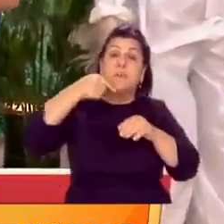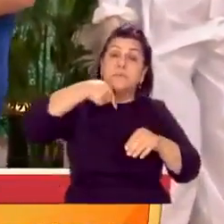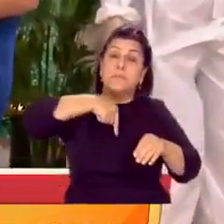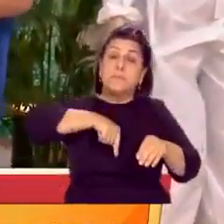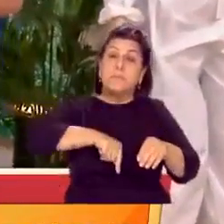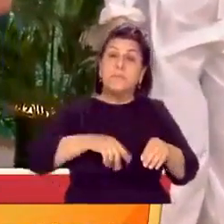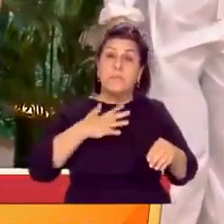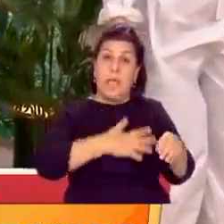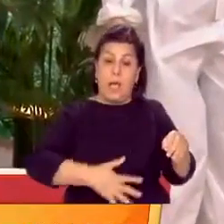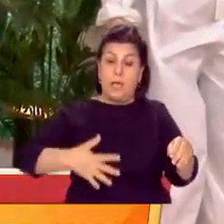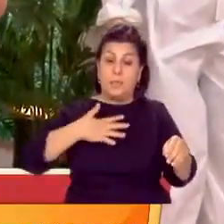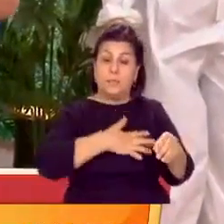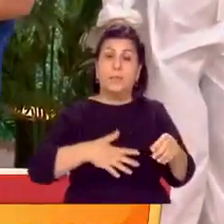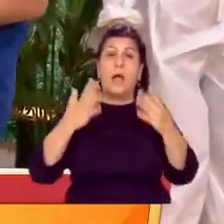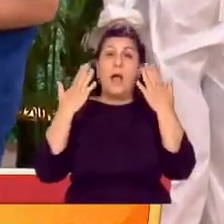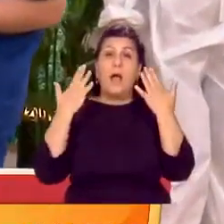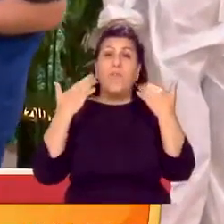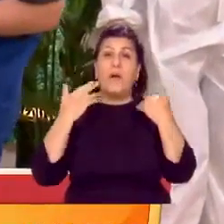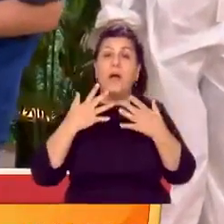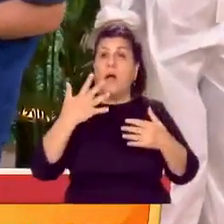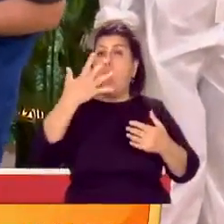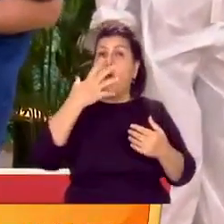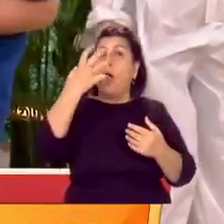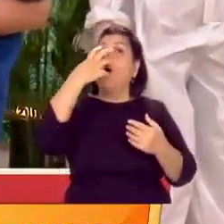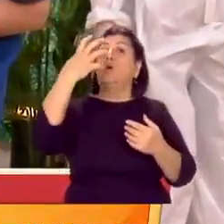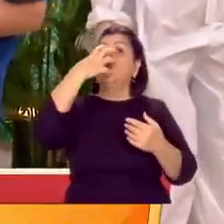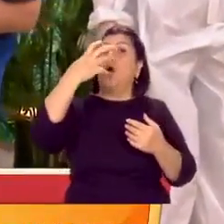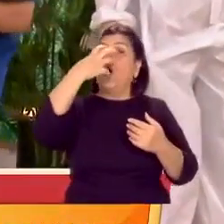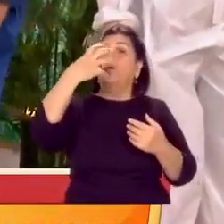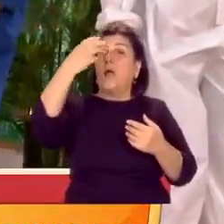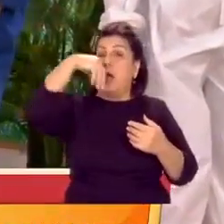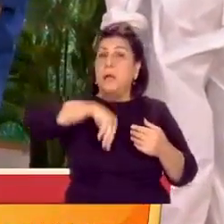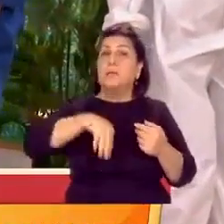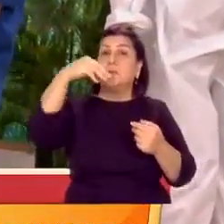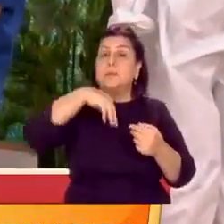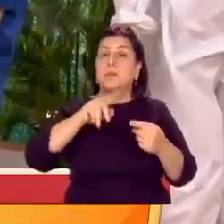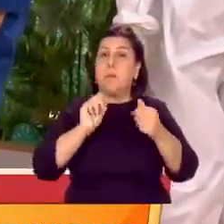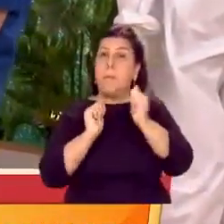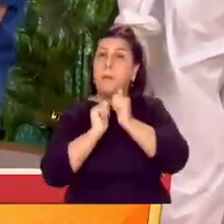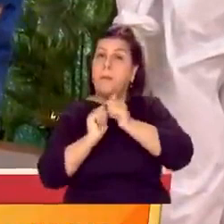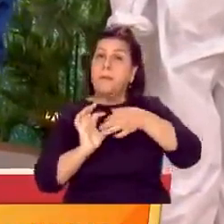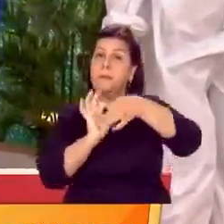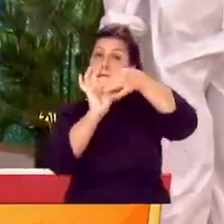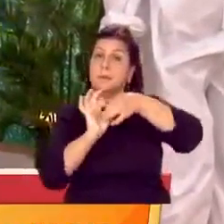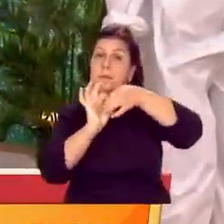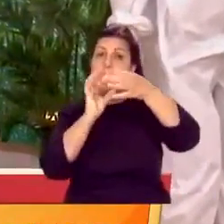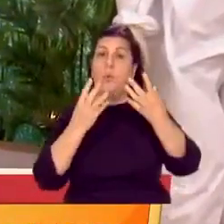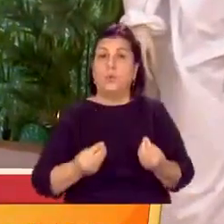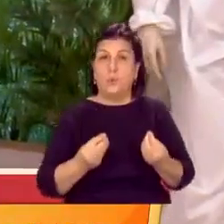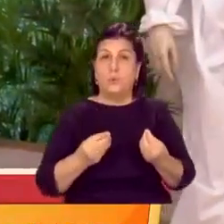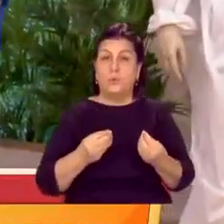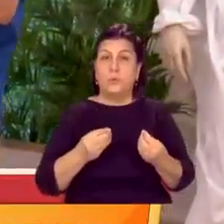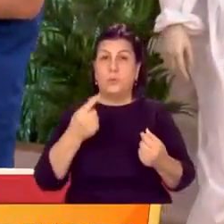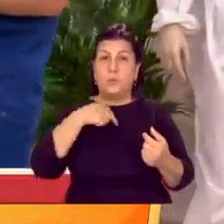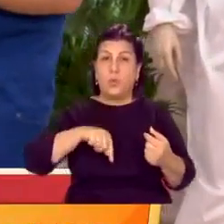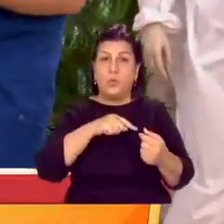Hava kesecikleri miz var akciğerlerde bu hava kesecikleri oksijenle kanın birbirine işte ilişkisini sağlıyor ve kanın oksijenlenmesini sağlıyor